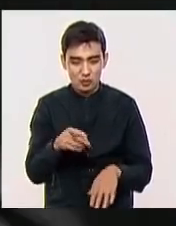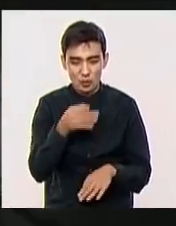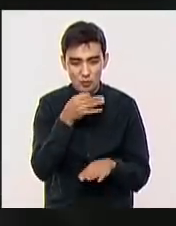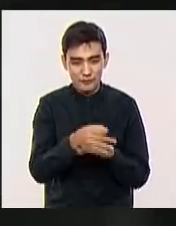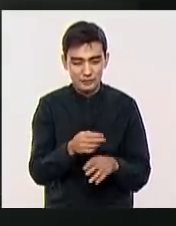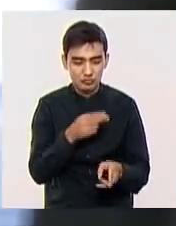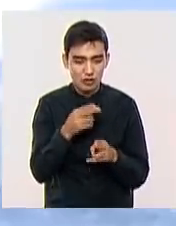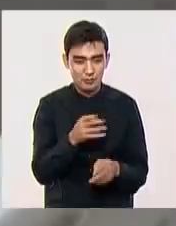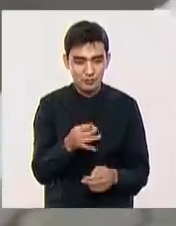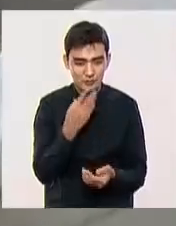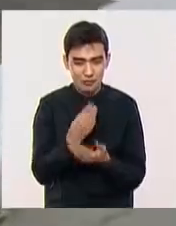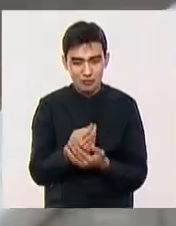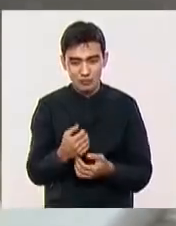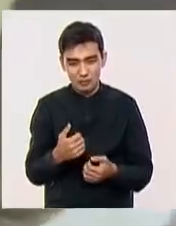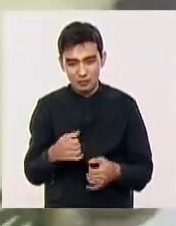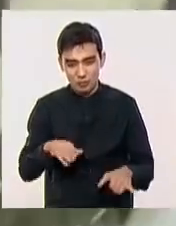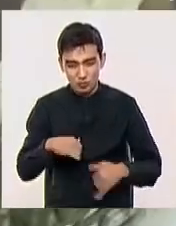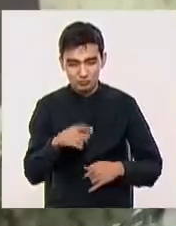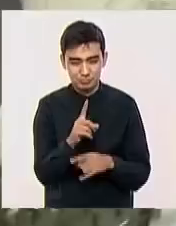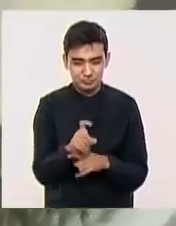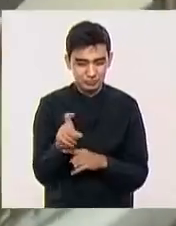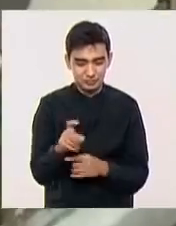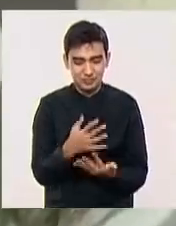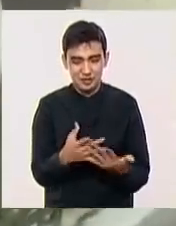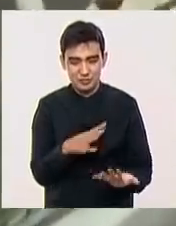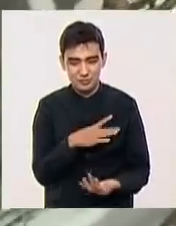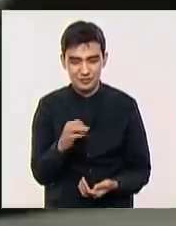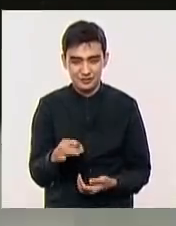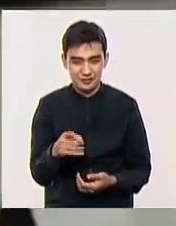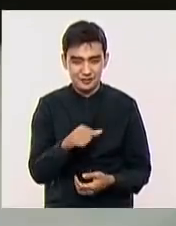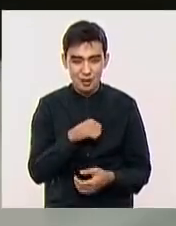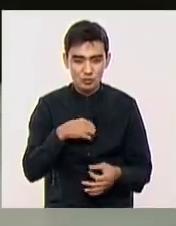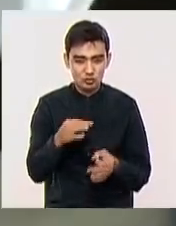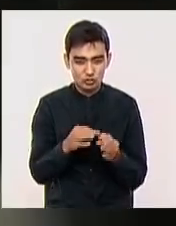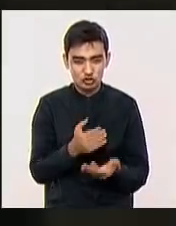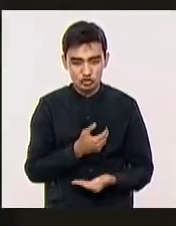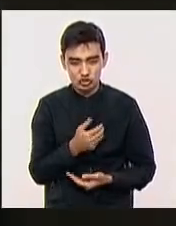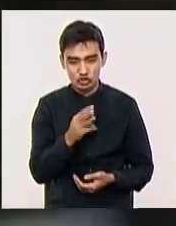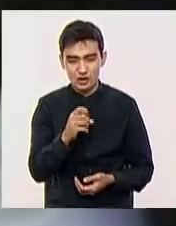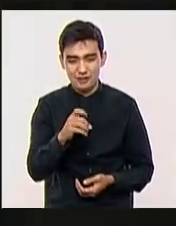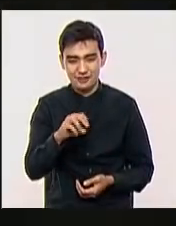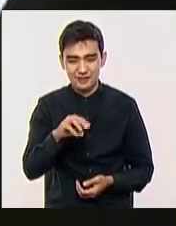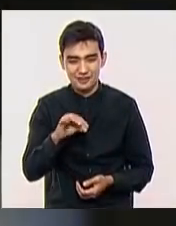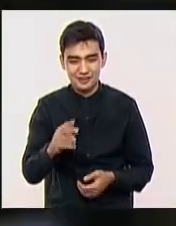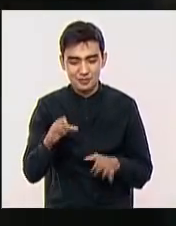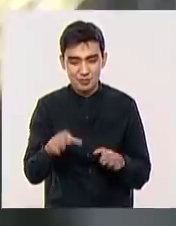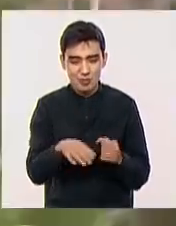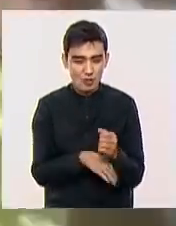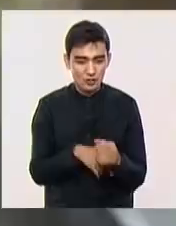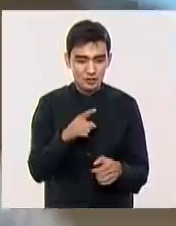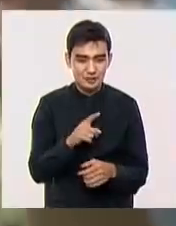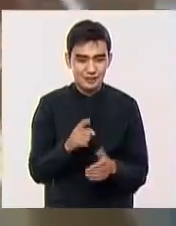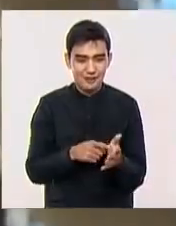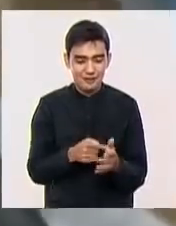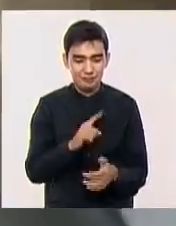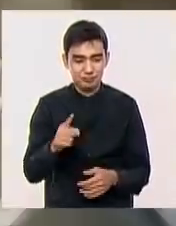ответное и продолжает свои развлечения с баллончиком. Однажды над ним устроили самосуд сами жители Шахтинска. После этого он стал ездить в